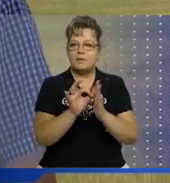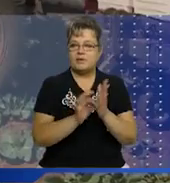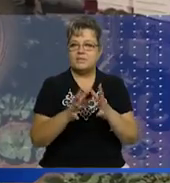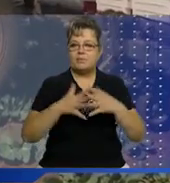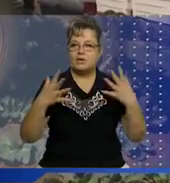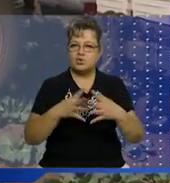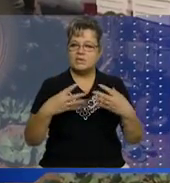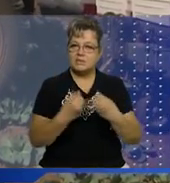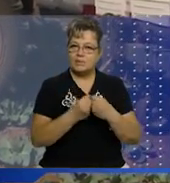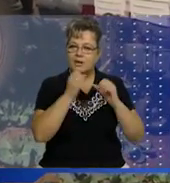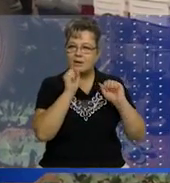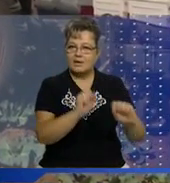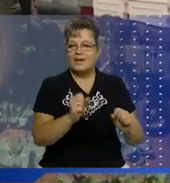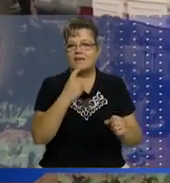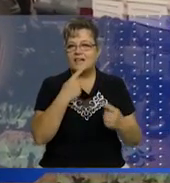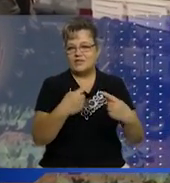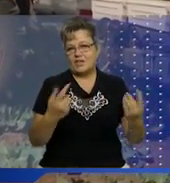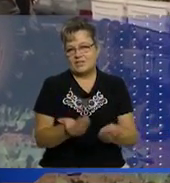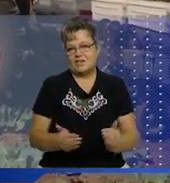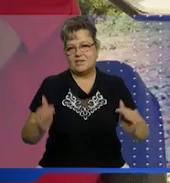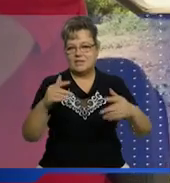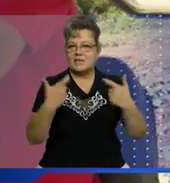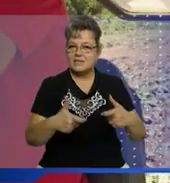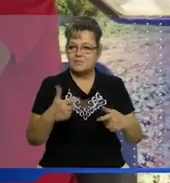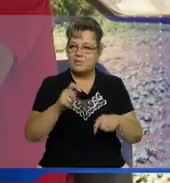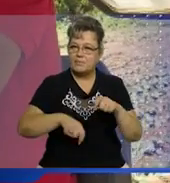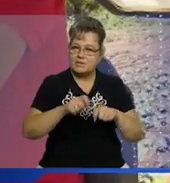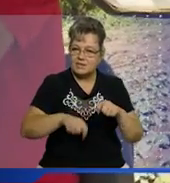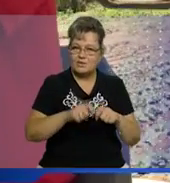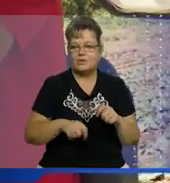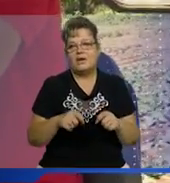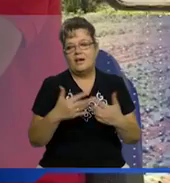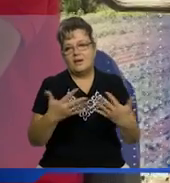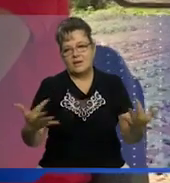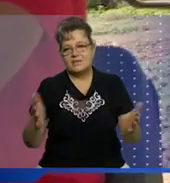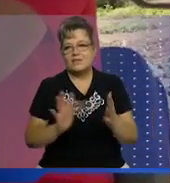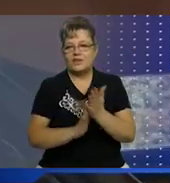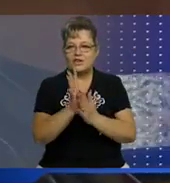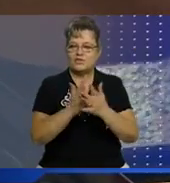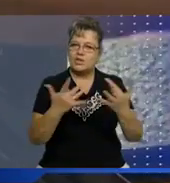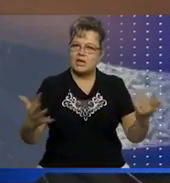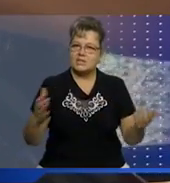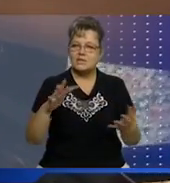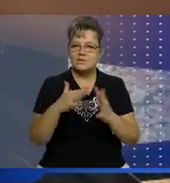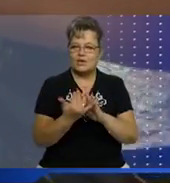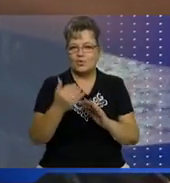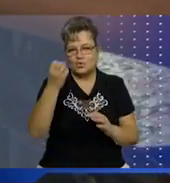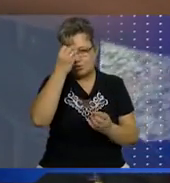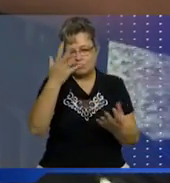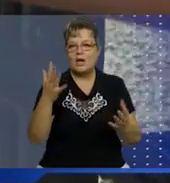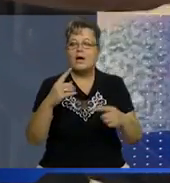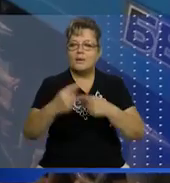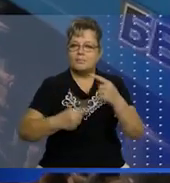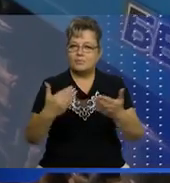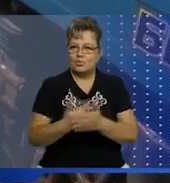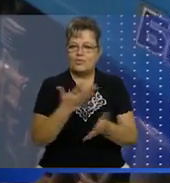проблем. Главный принцип большой семьи – хранить яйца в разных корзинах, экспериментируют с сортами, выработали свои технологии, выращивают